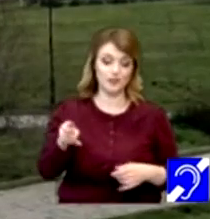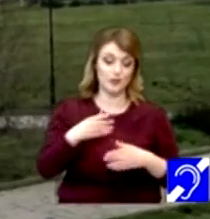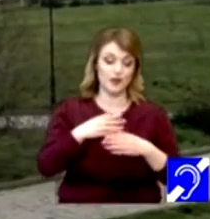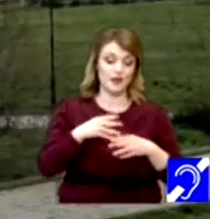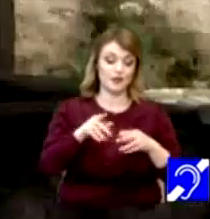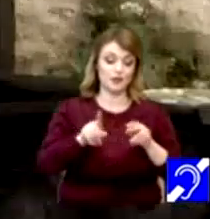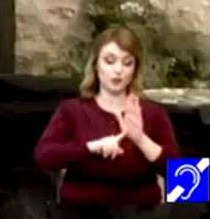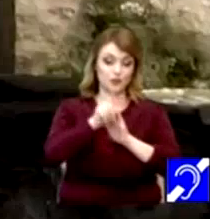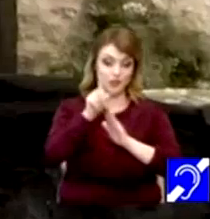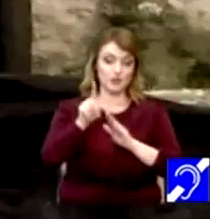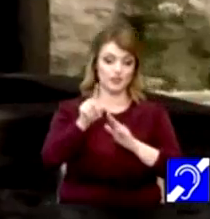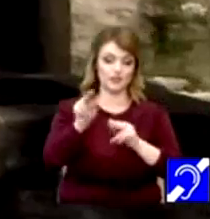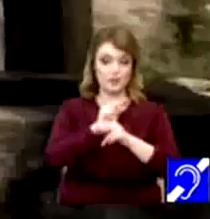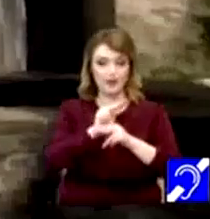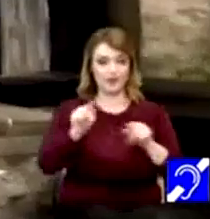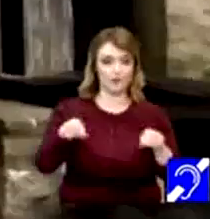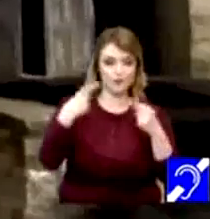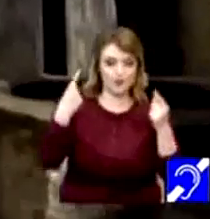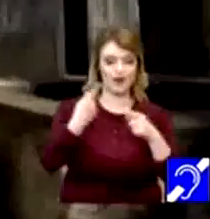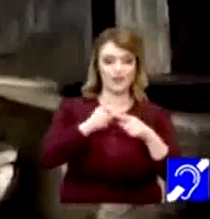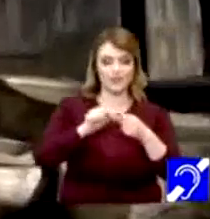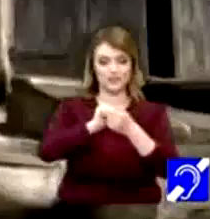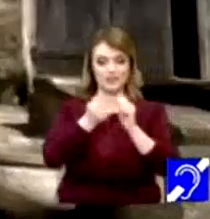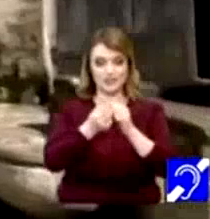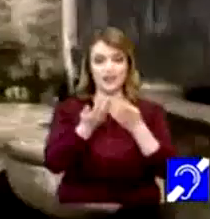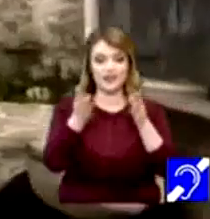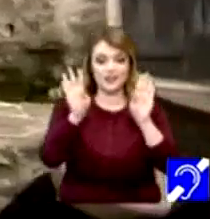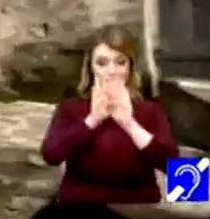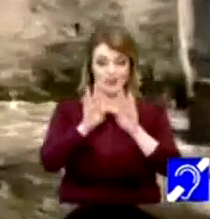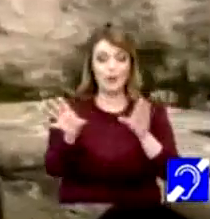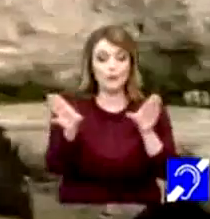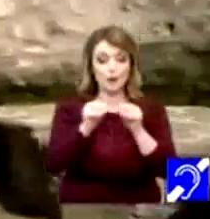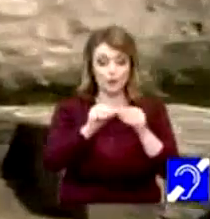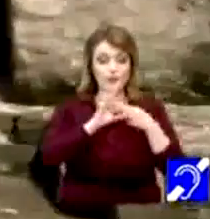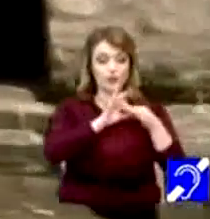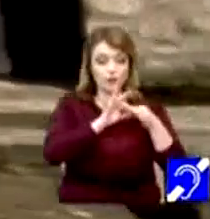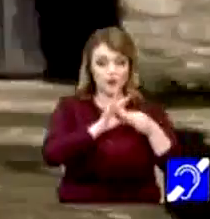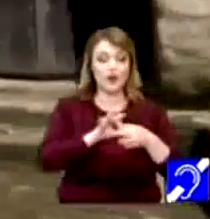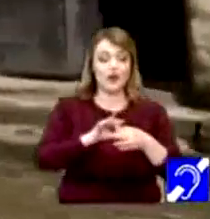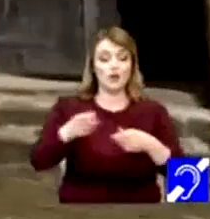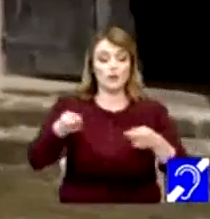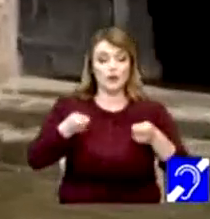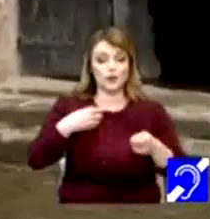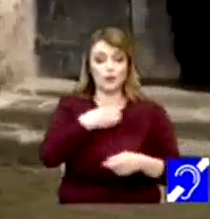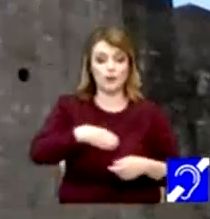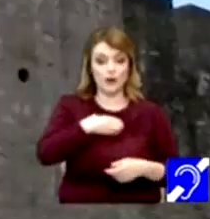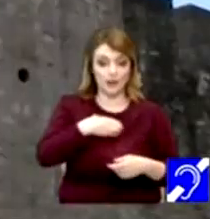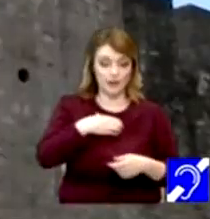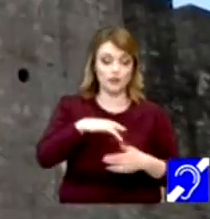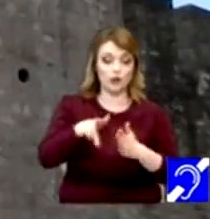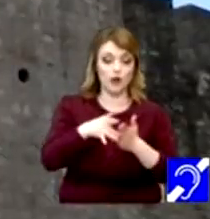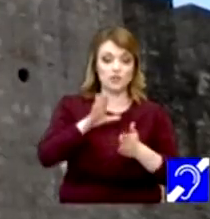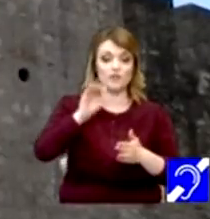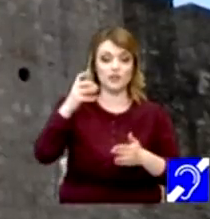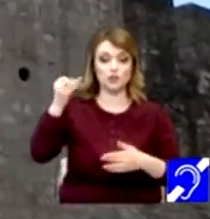cel Mare, istorie comună, patrimoniu comun, Soroca-Vaslui. Este implementat în parteneriat cu Consiliul Județean Vaslui și Muzeul